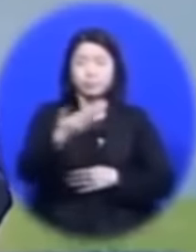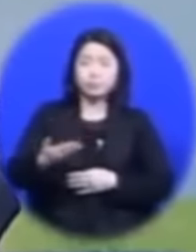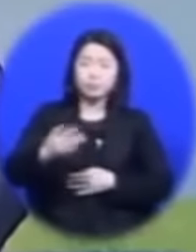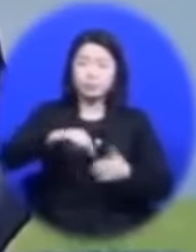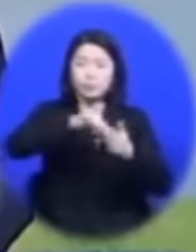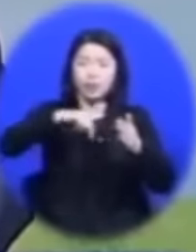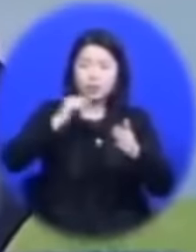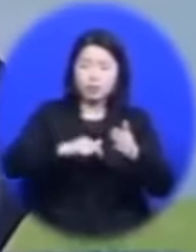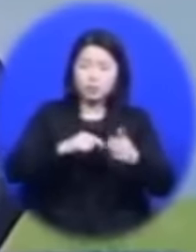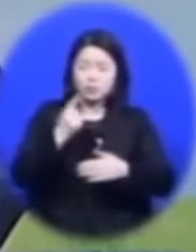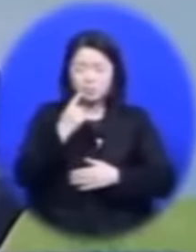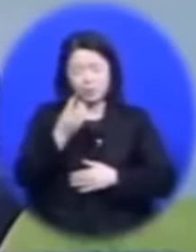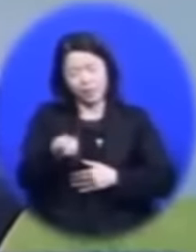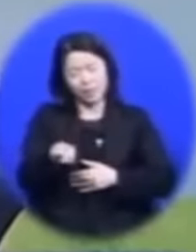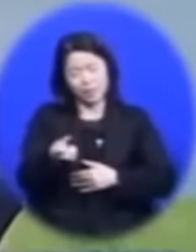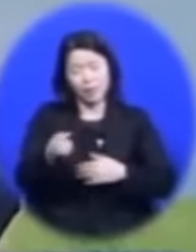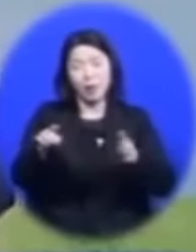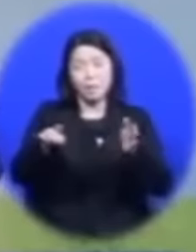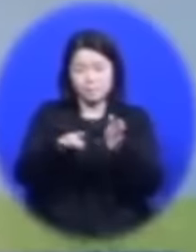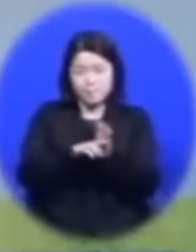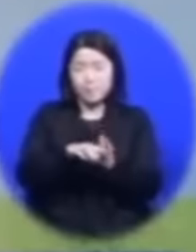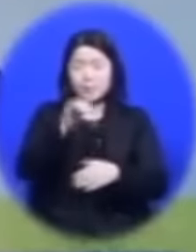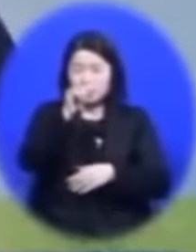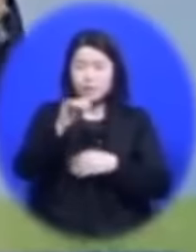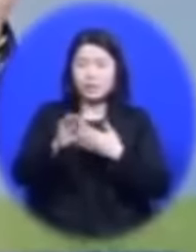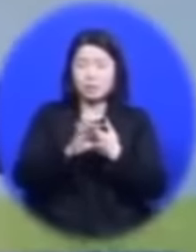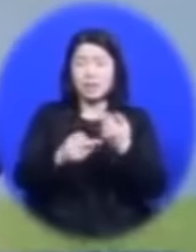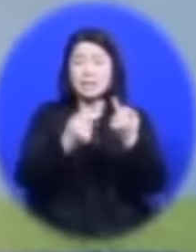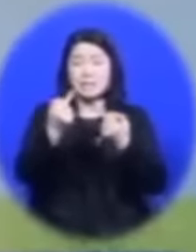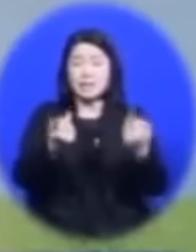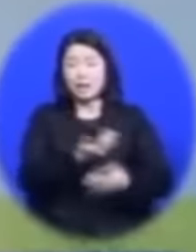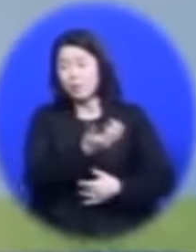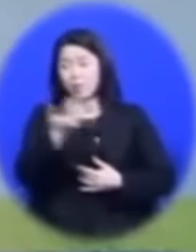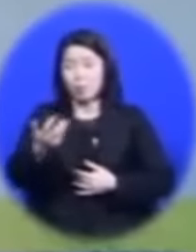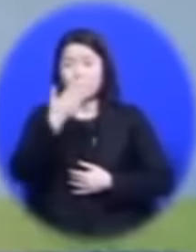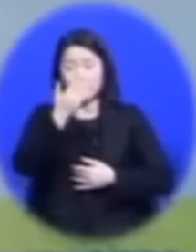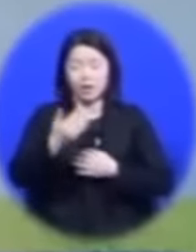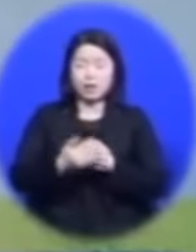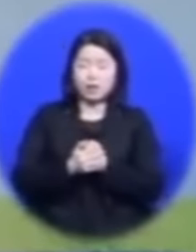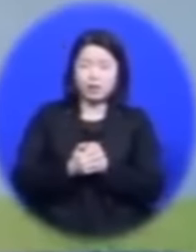여러분 속에 겨자씨만한 믿음이 있다면 산을 옮길 수도 있다고 그랬습니다.